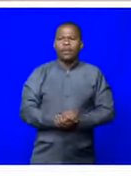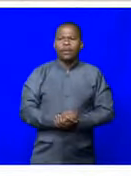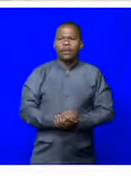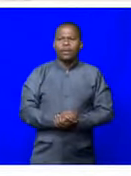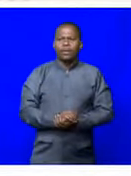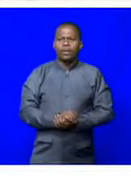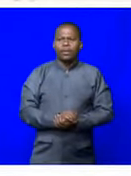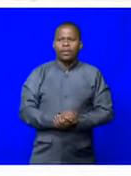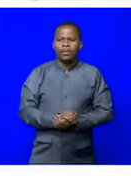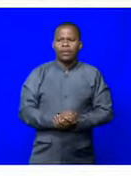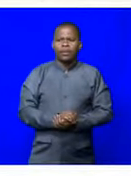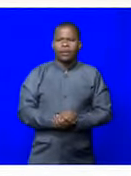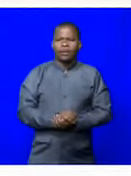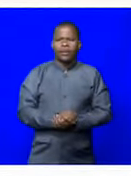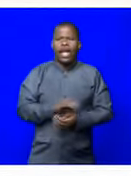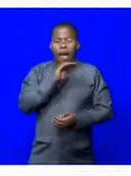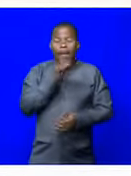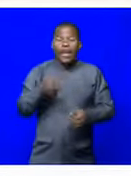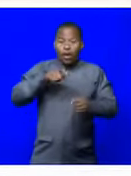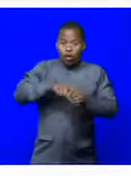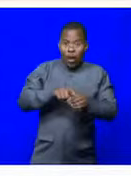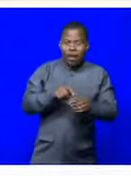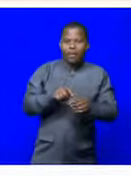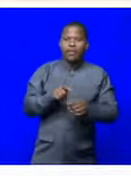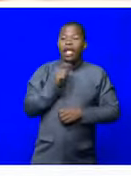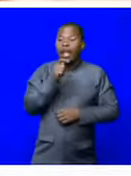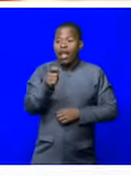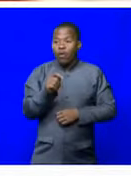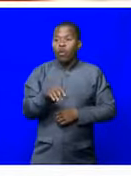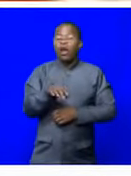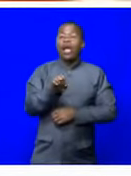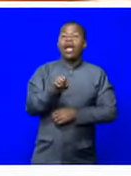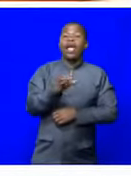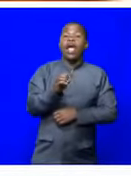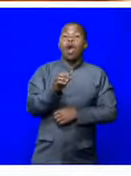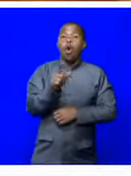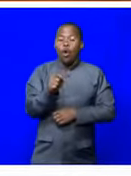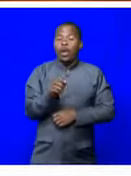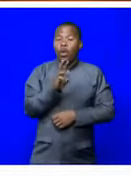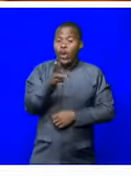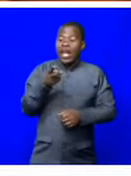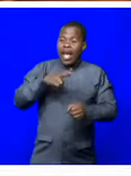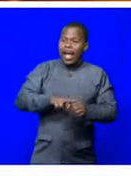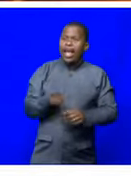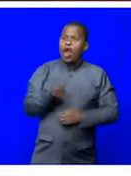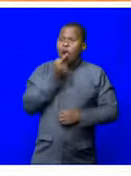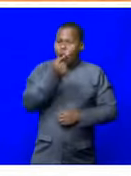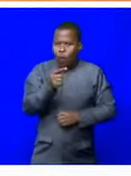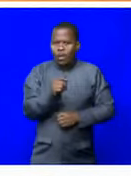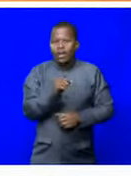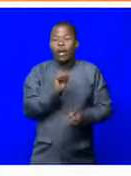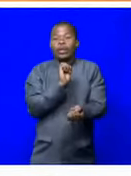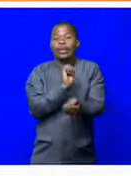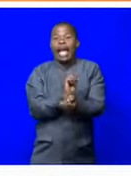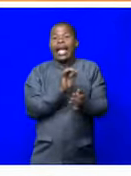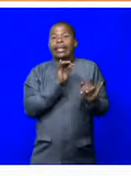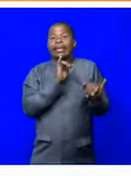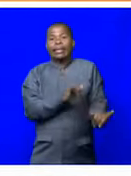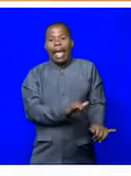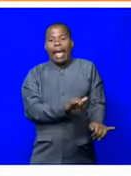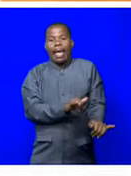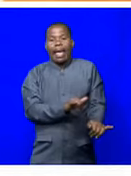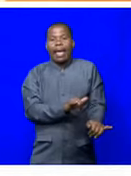nyanga. Zikalala utshele inkantolo ukuthi kugcinwa kwakhe stokisini kutamenda alahlekelwe